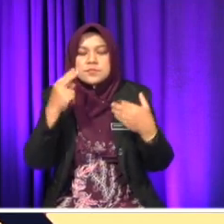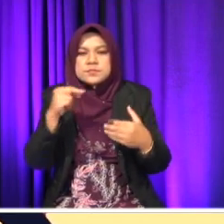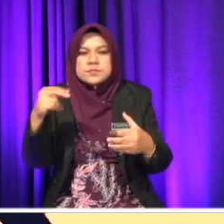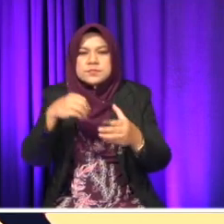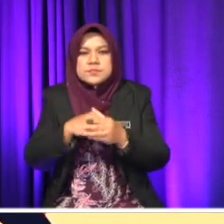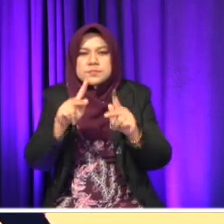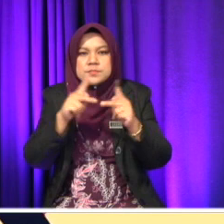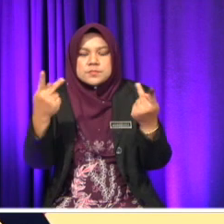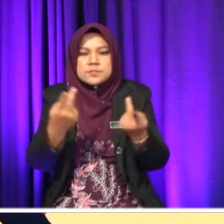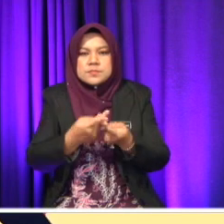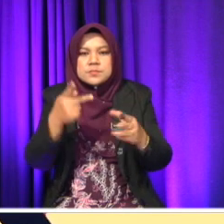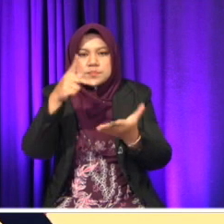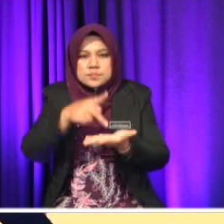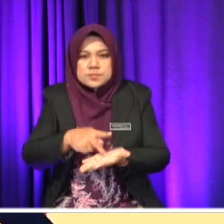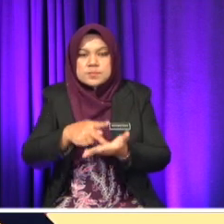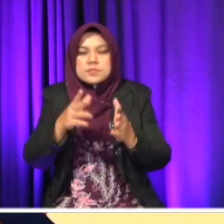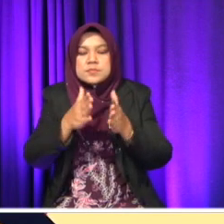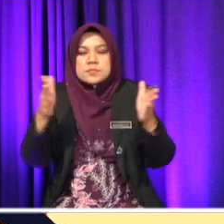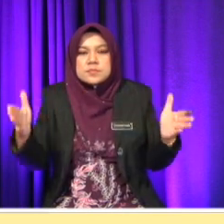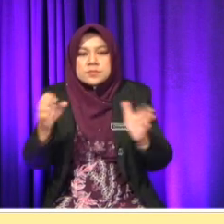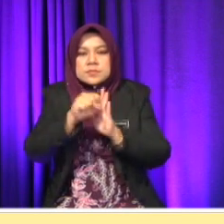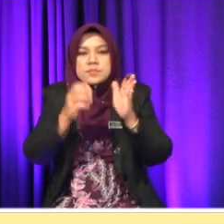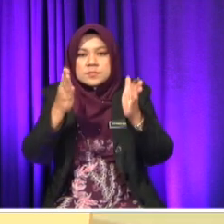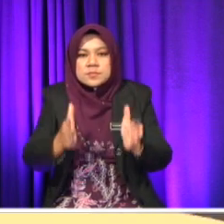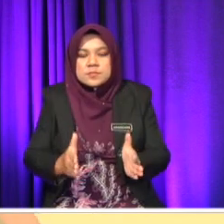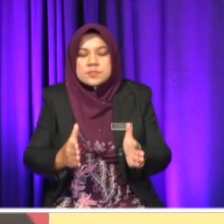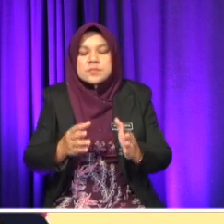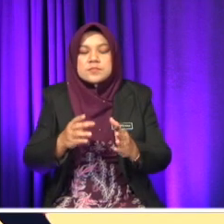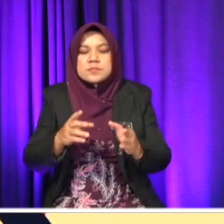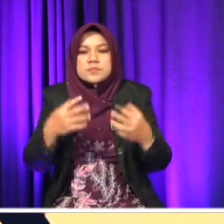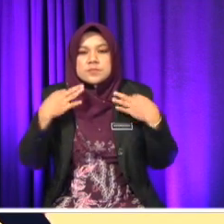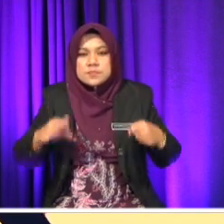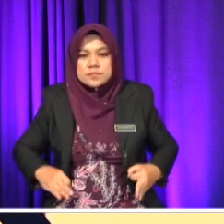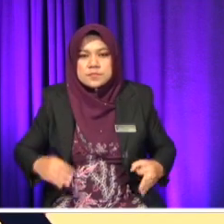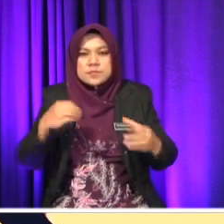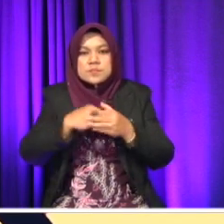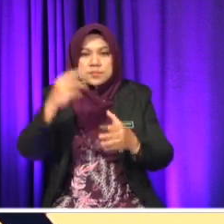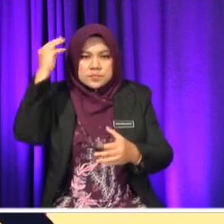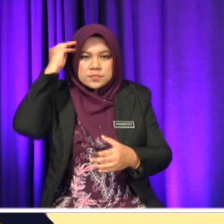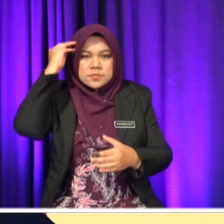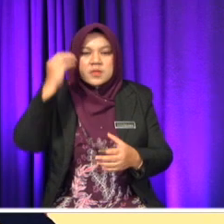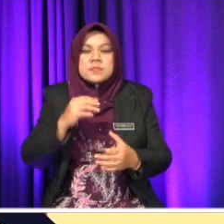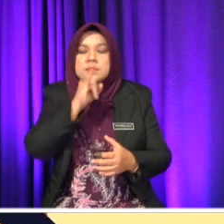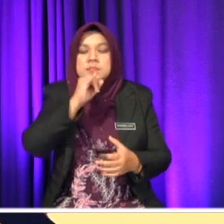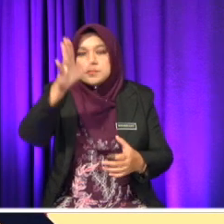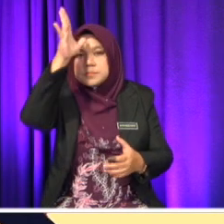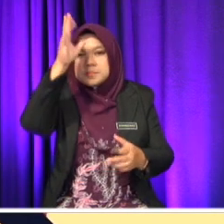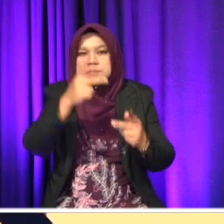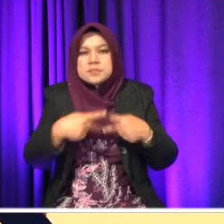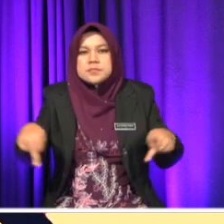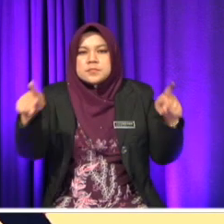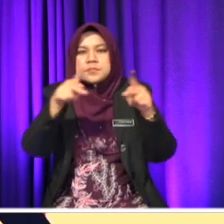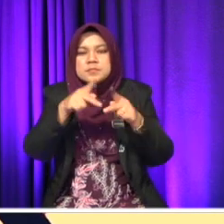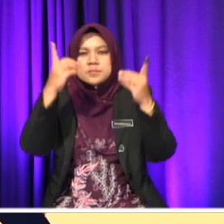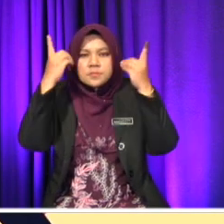akan memberikan kesan terhadap perkembangan seseorang individu sama ada fisika ataupun mentel Ibu baper perlulah mendidik anak-anak